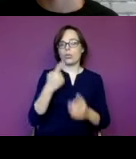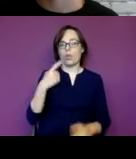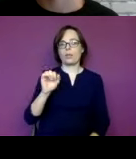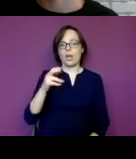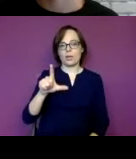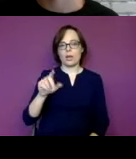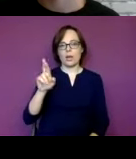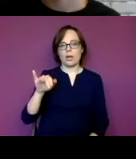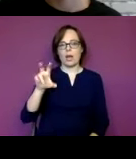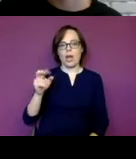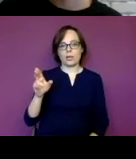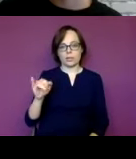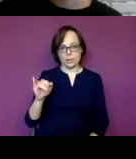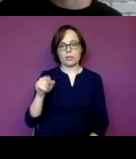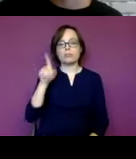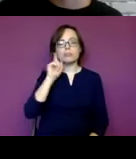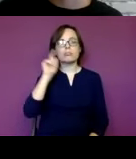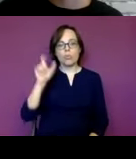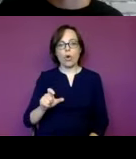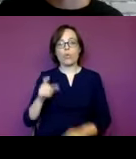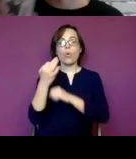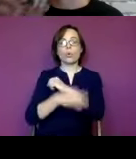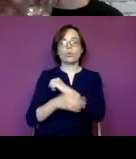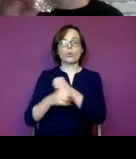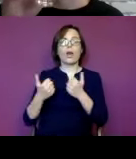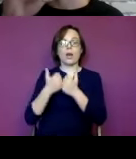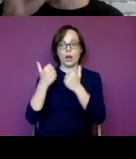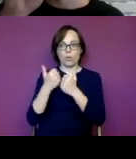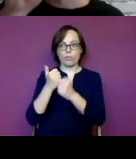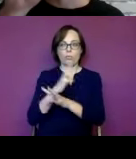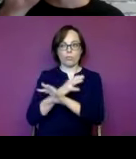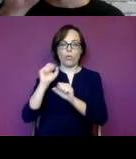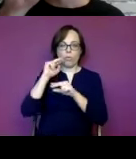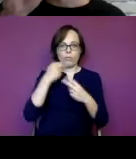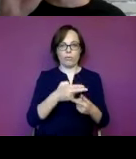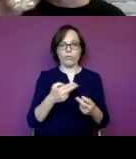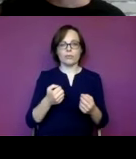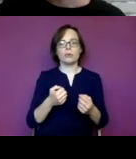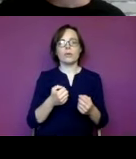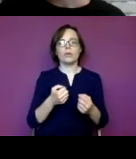do Kurówka po studiach w Krakowie, przez działanie